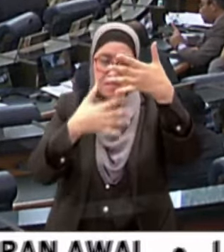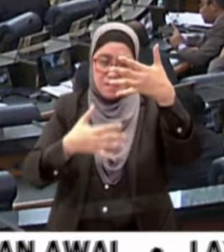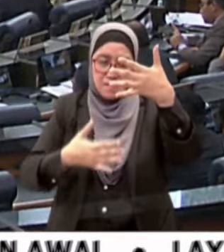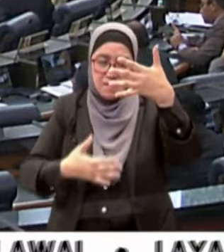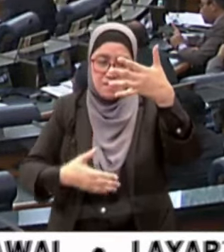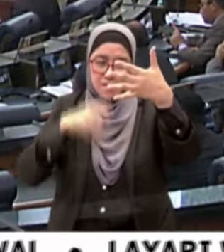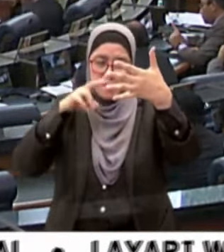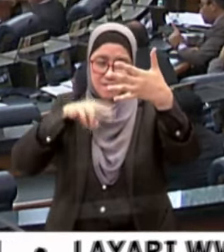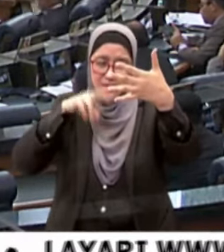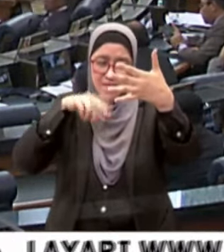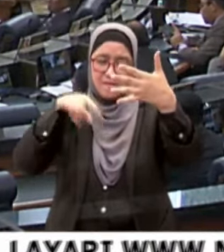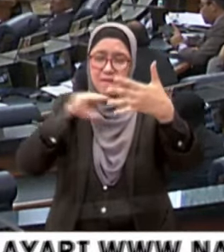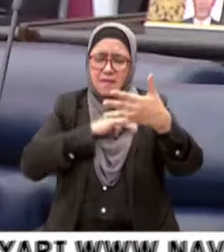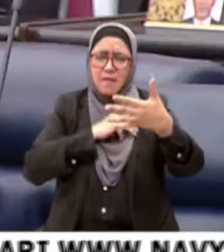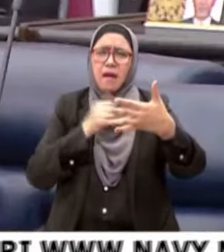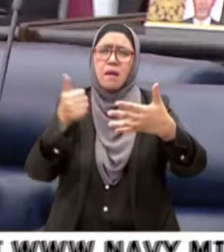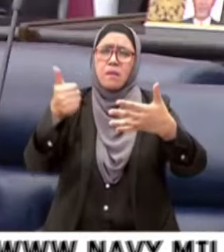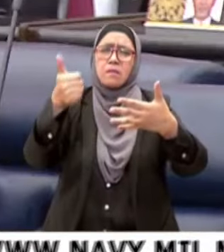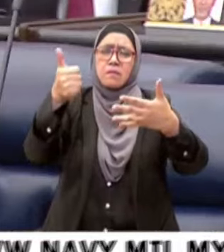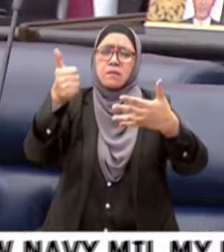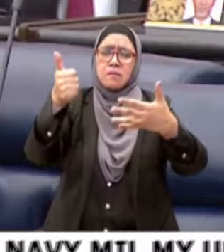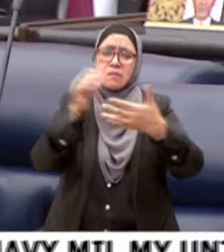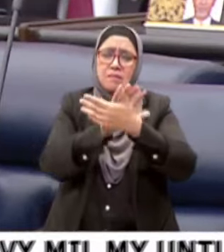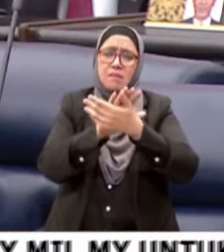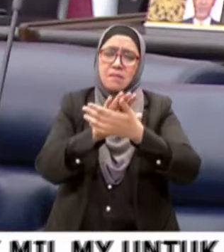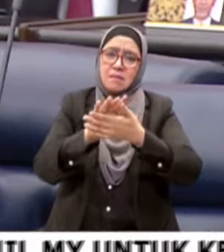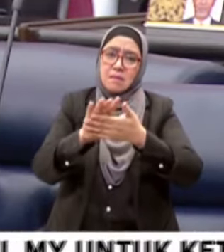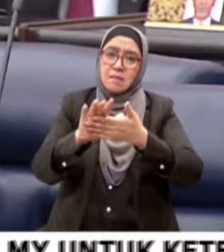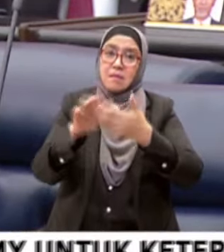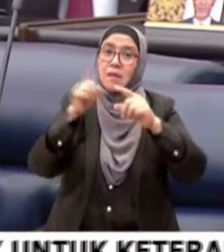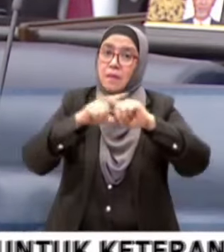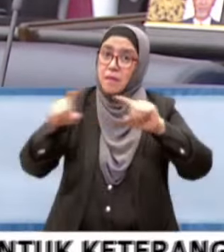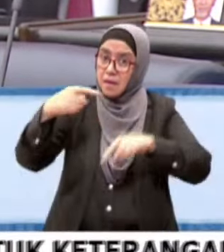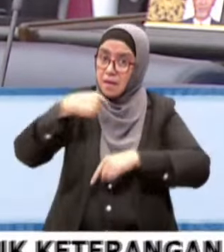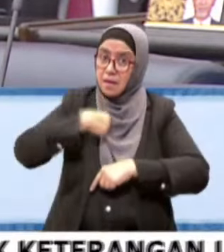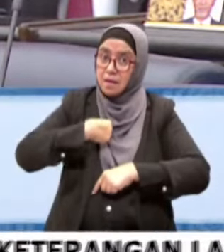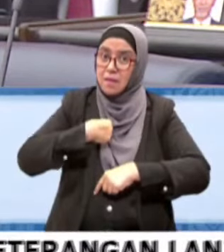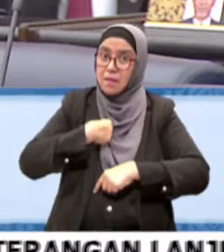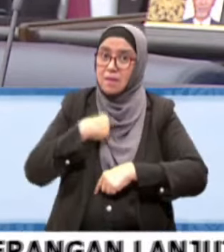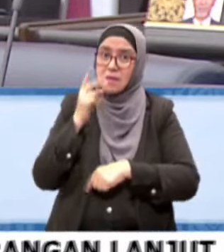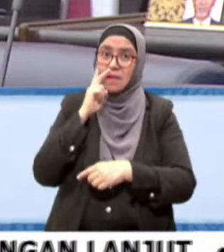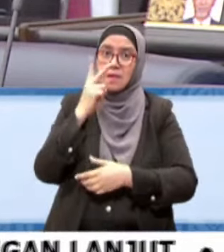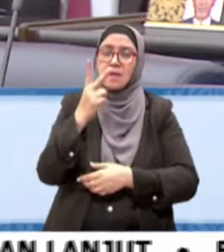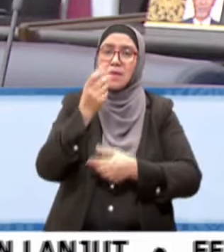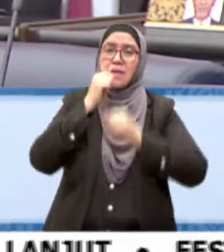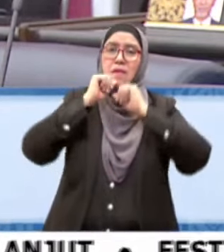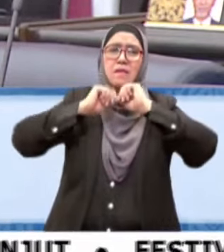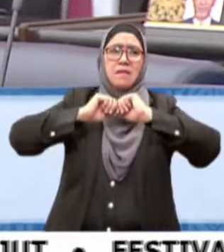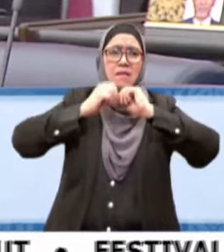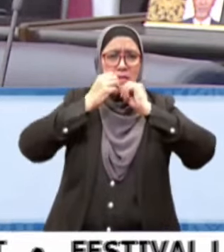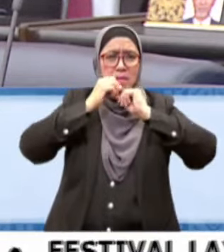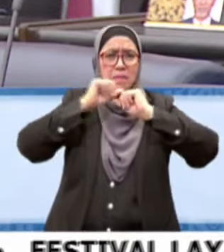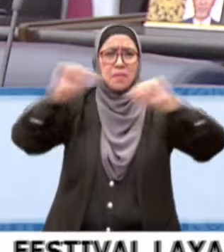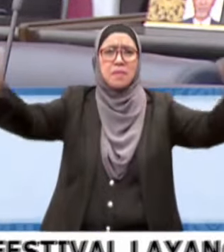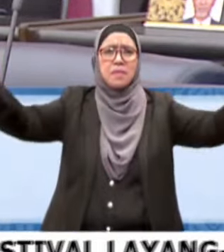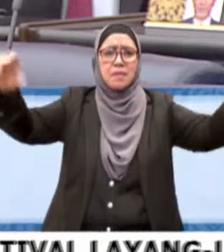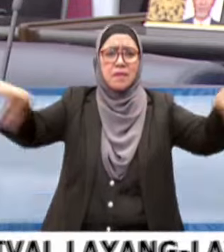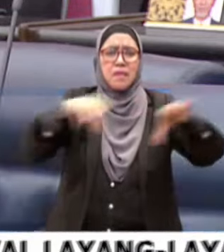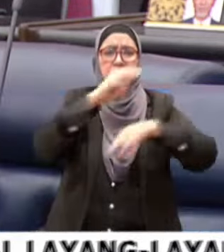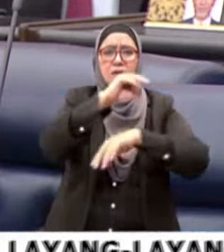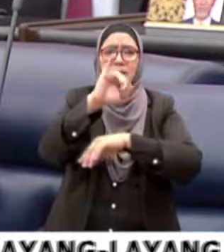tetapi apa yang saya lihat dari pengumuman yang dibuat oleh Maeda pada 2018 hingga